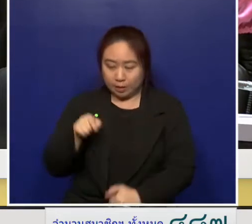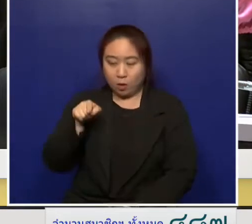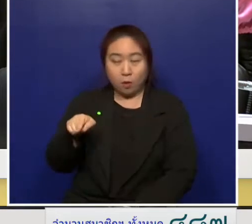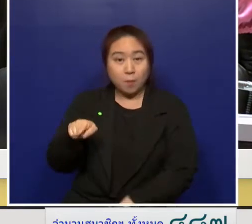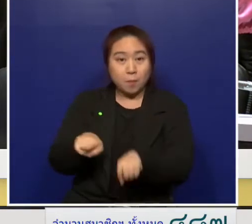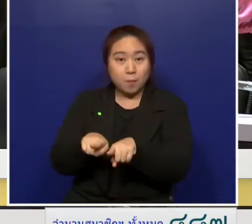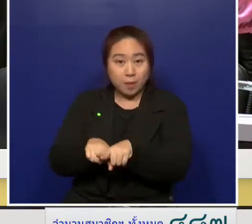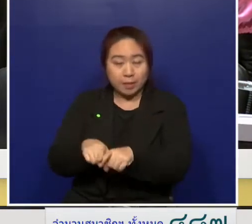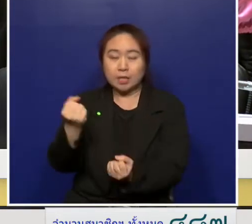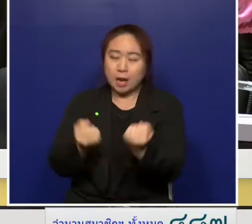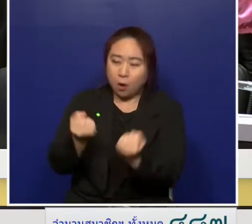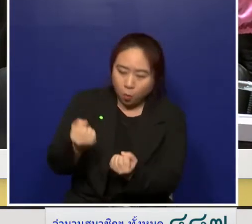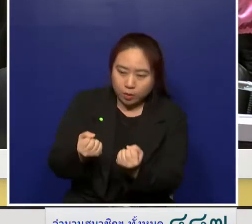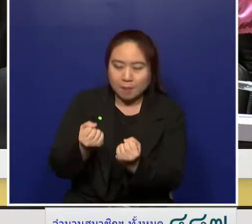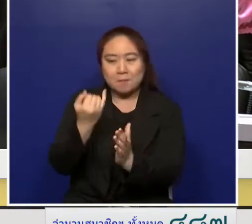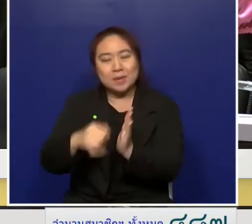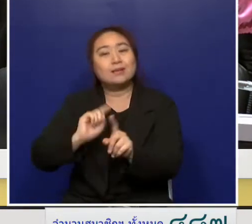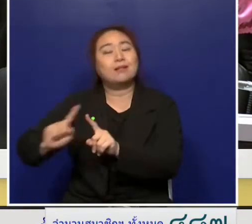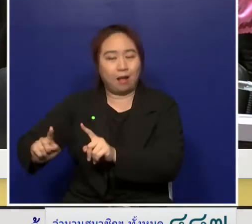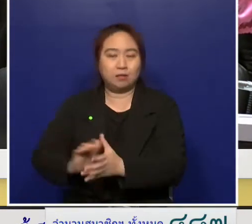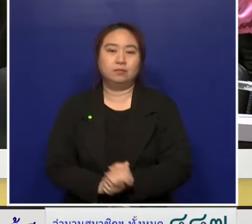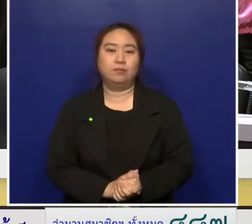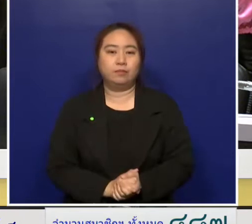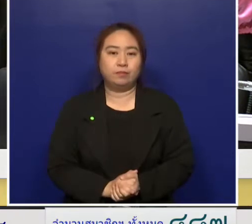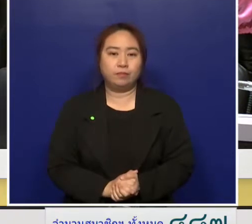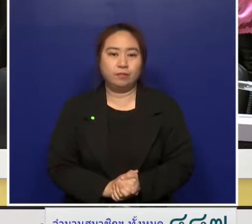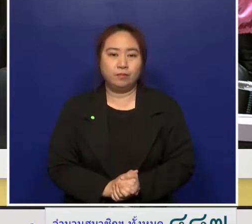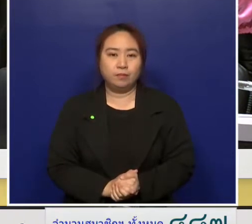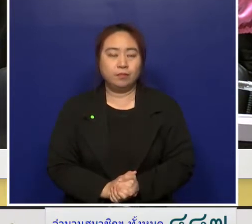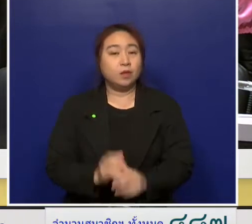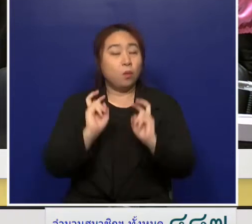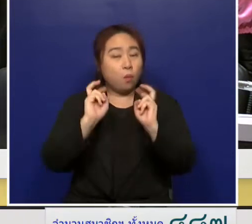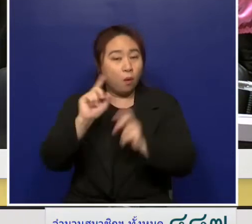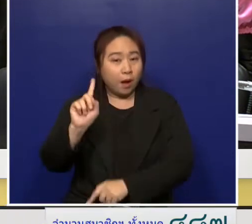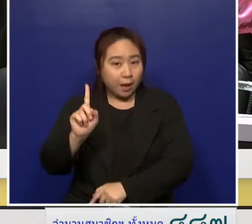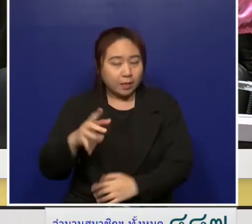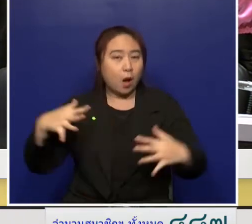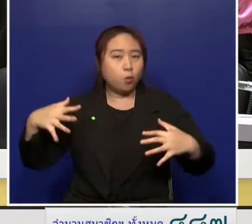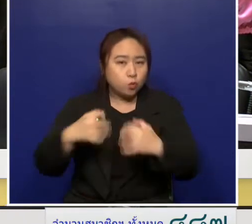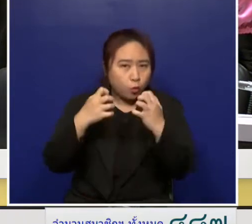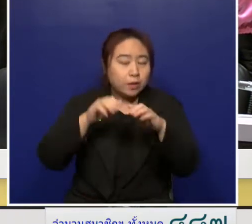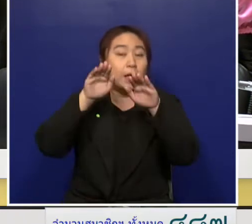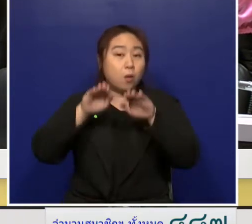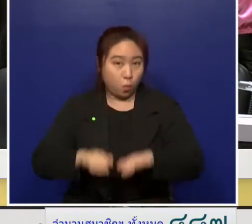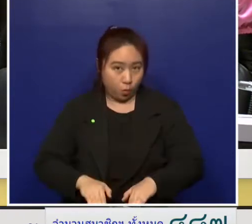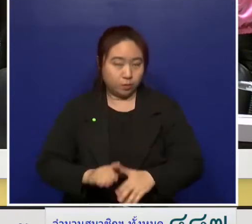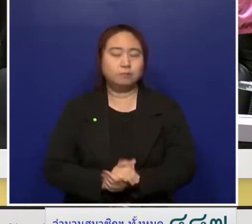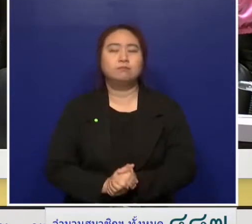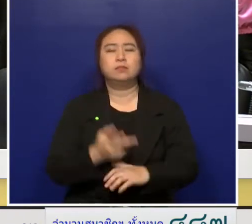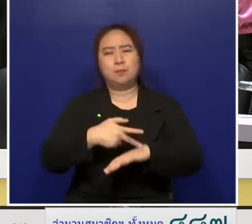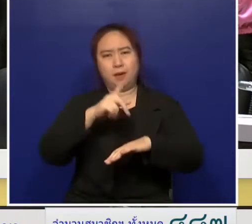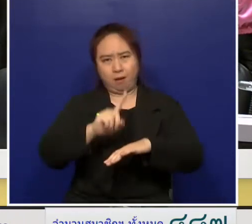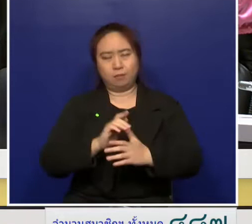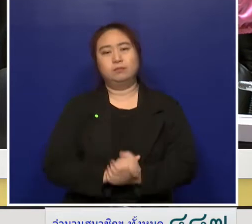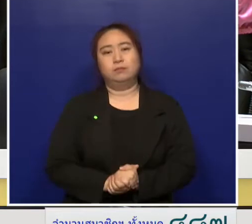ใช้ลดใช้ถนนแล้วก็เรื่องของการลดอุบัติเหตุถประทานทขรบค่ะ